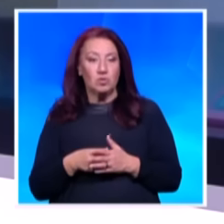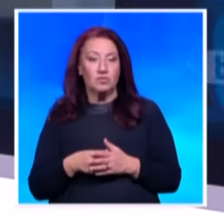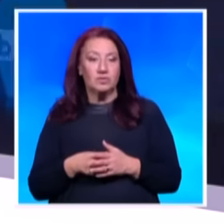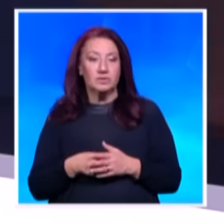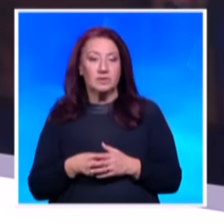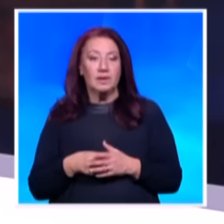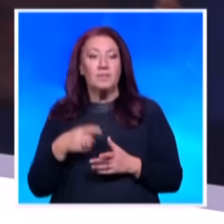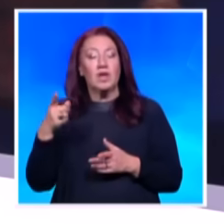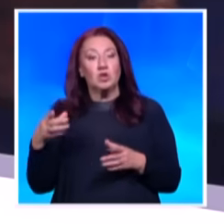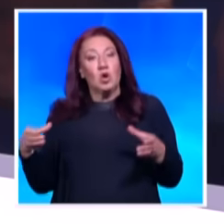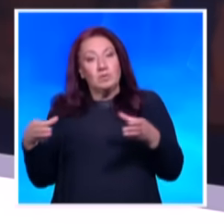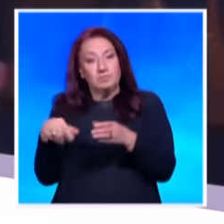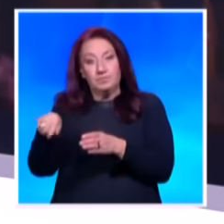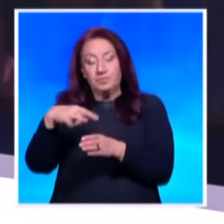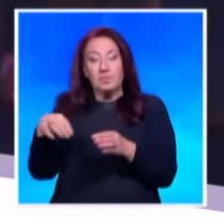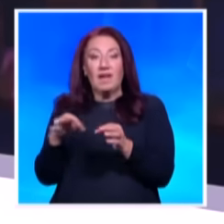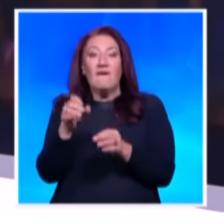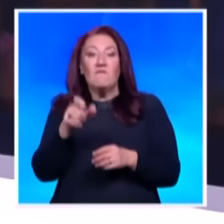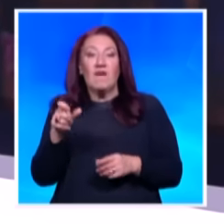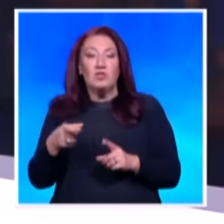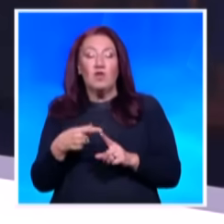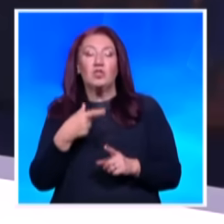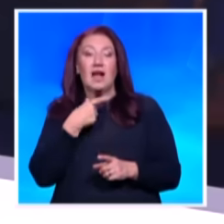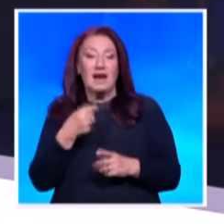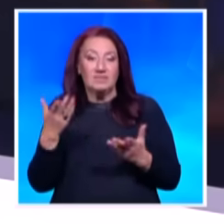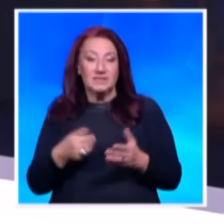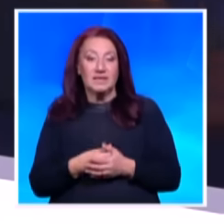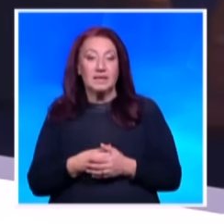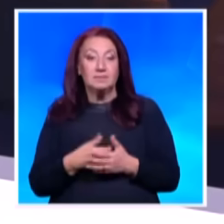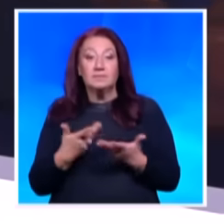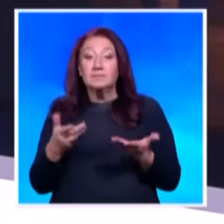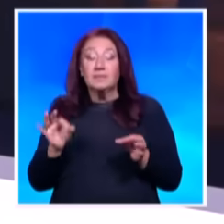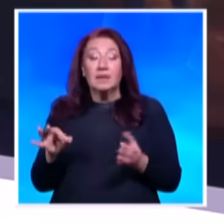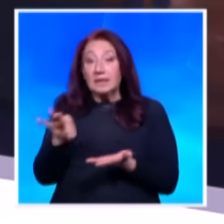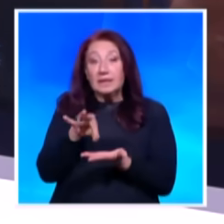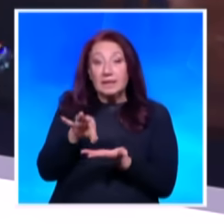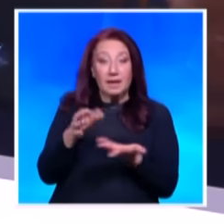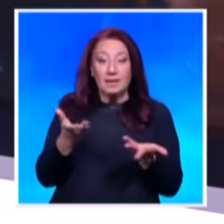с феновете на Левски. Антоане, здравей! Къде те намираме и какво се случва около теб?